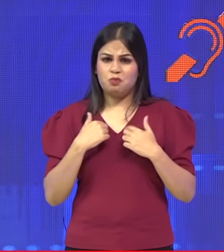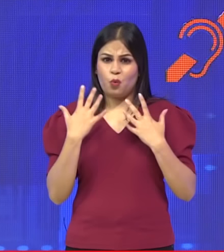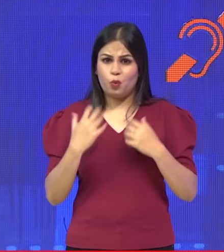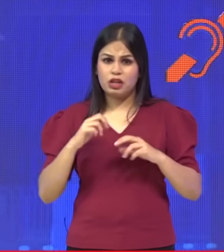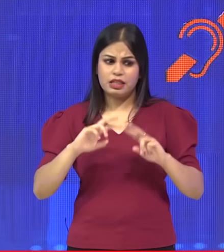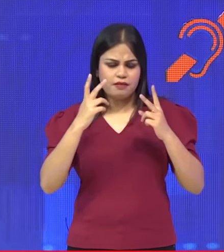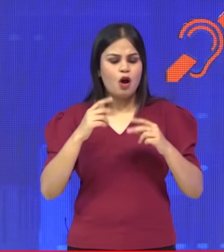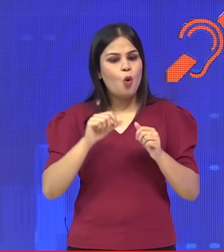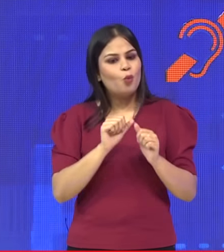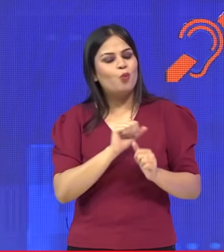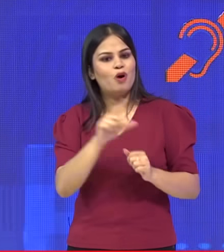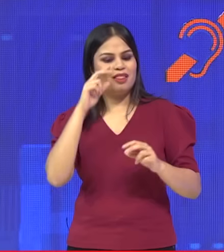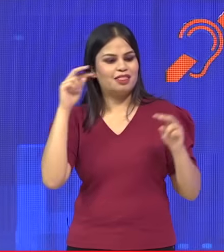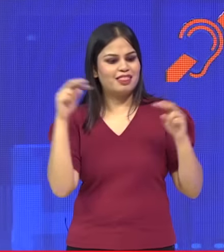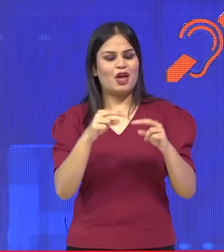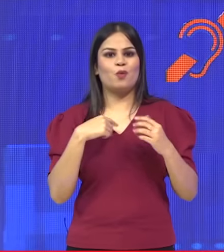सबकी